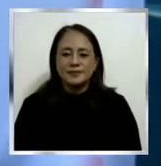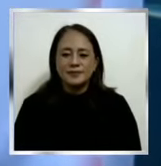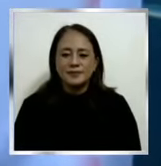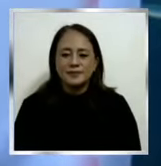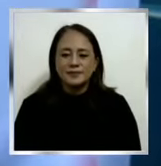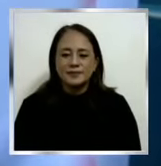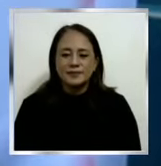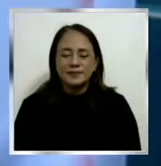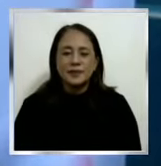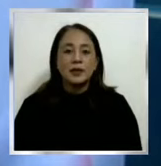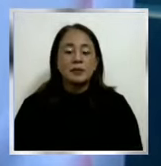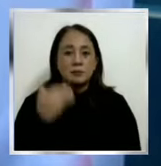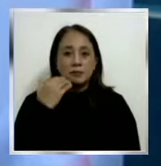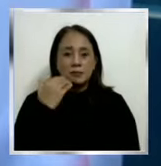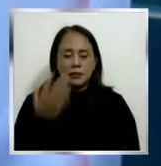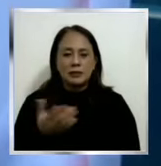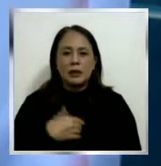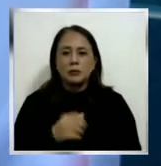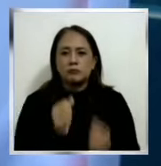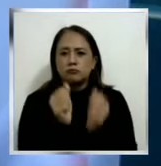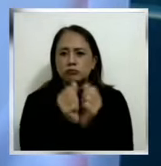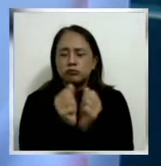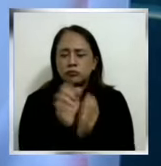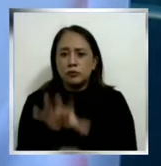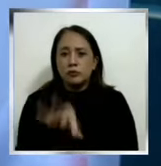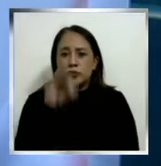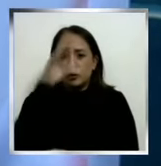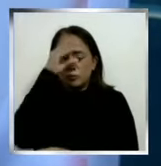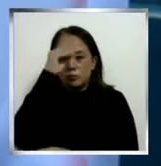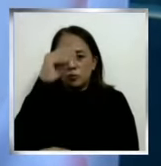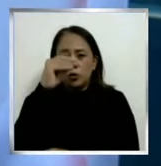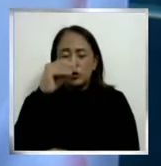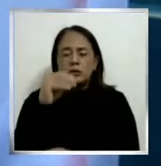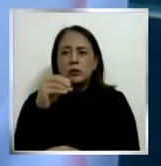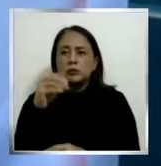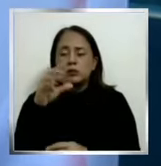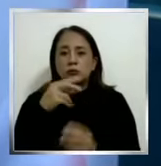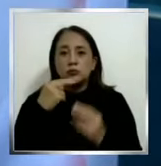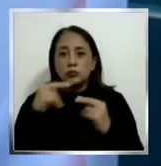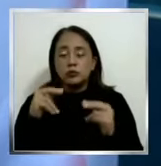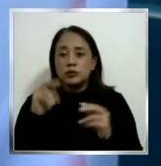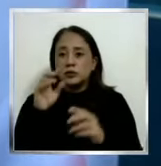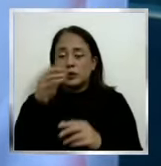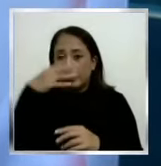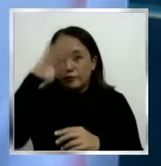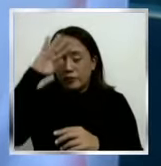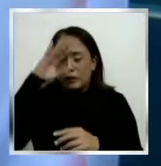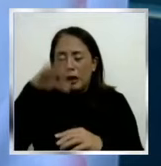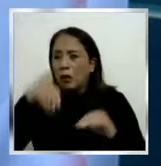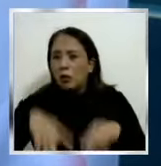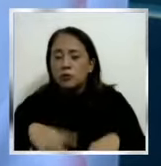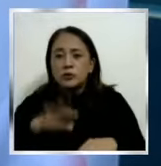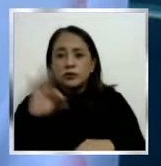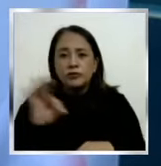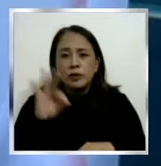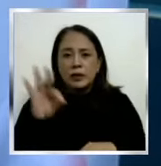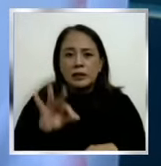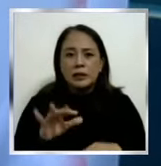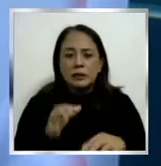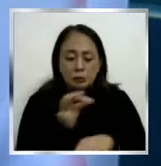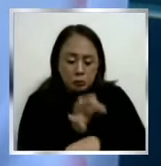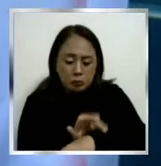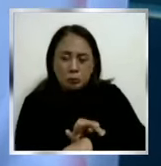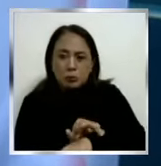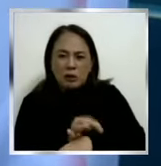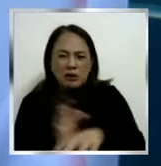Patay at nakaposas ng natagpuan ng isang lalaking napaulat na nawawala sa Cavite nito lamang Biyernes. Wala na ang kanyang relong nasa kalahating milyong piso